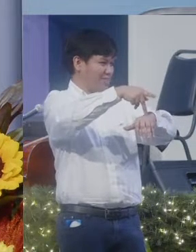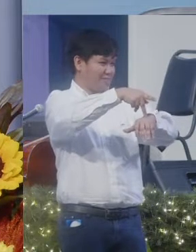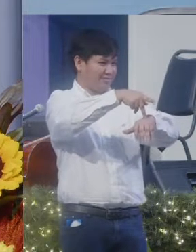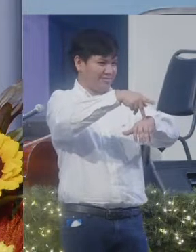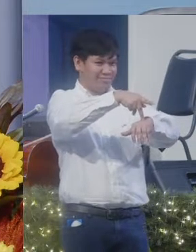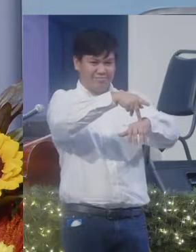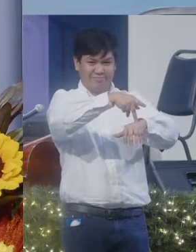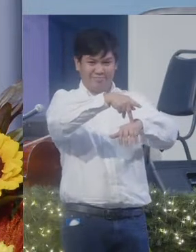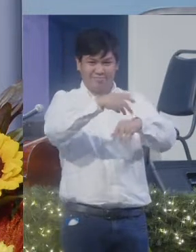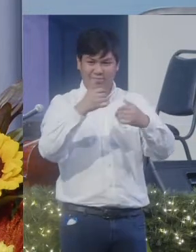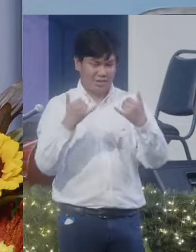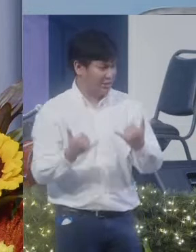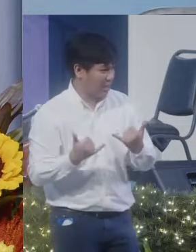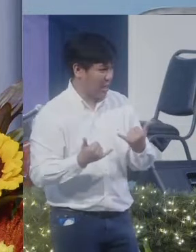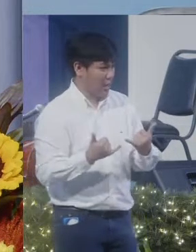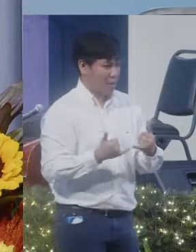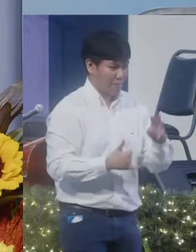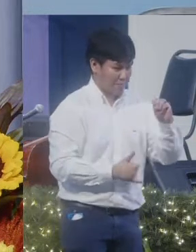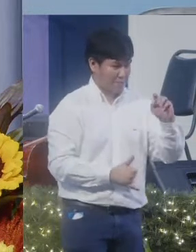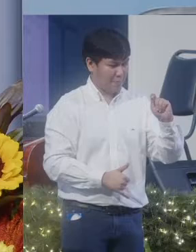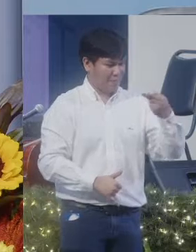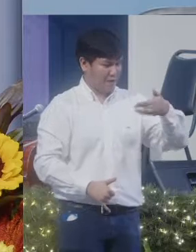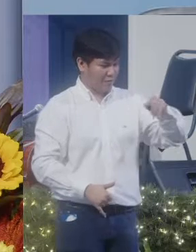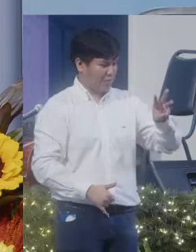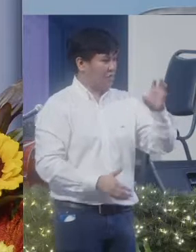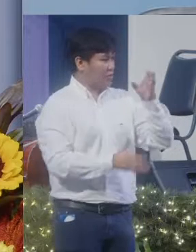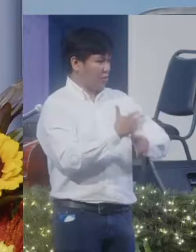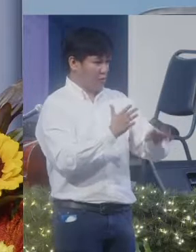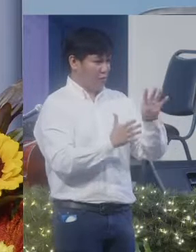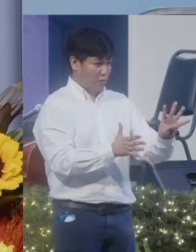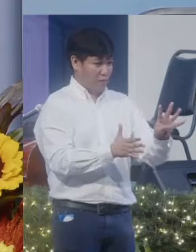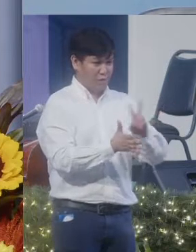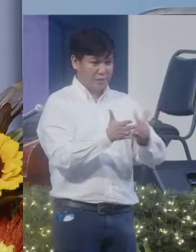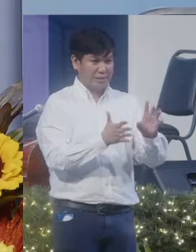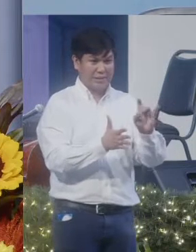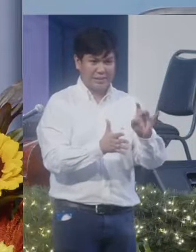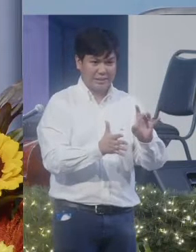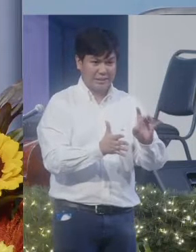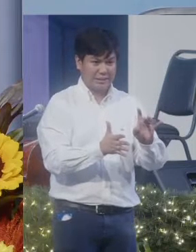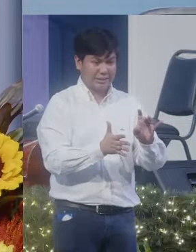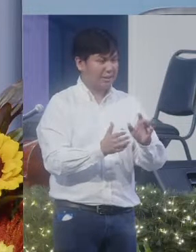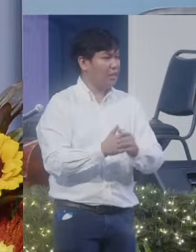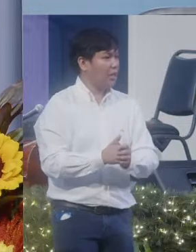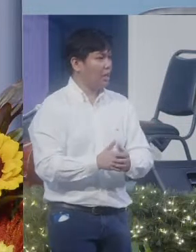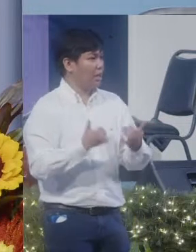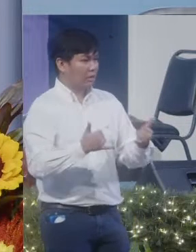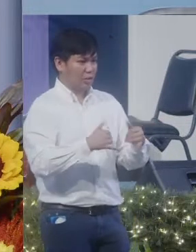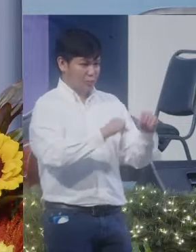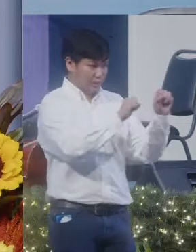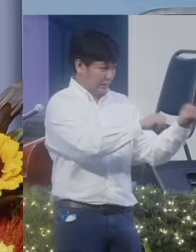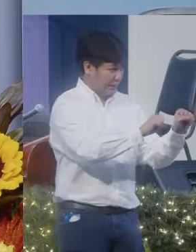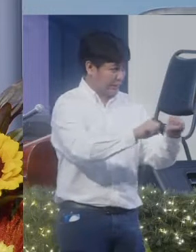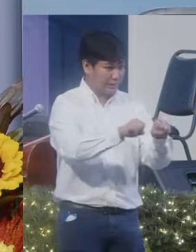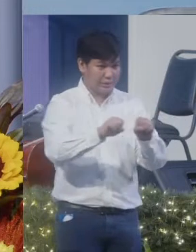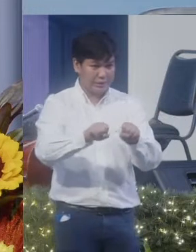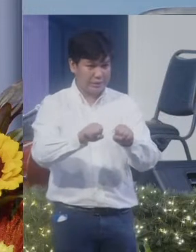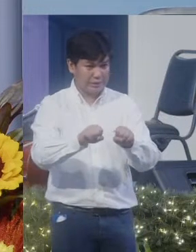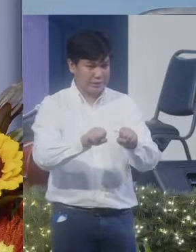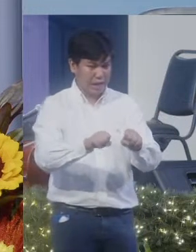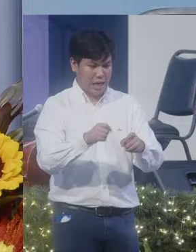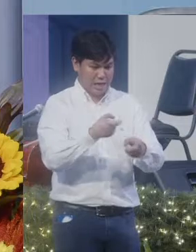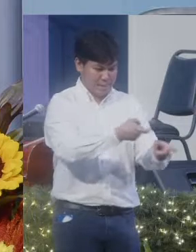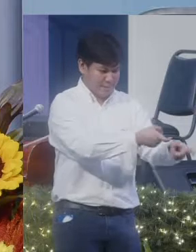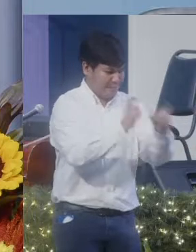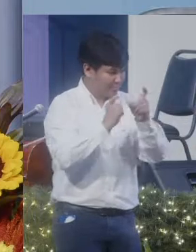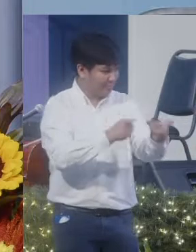Matthew 4:18, makikita din natin doon na magkakasama sa may dagat na nangingisda